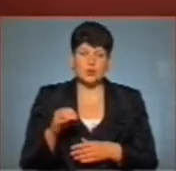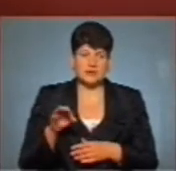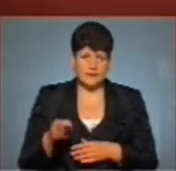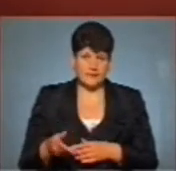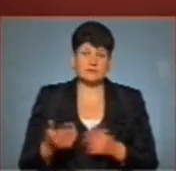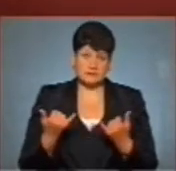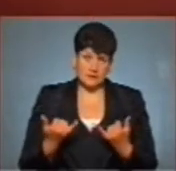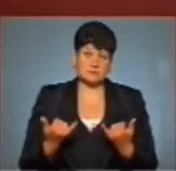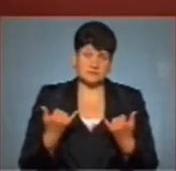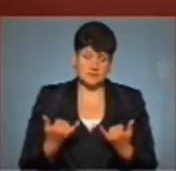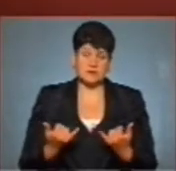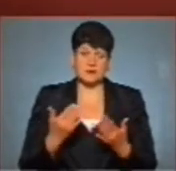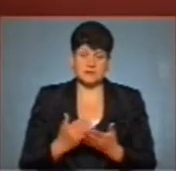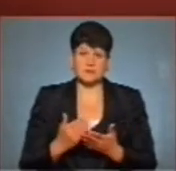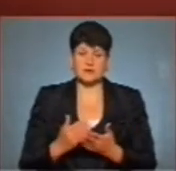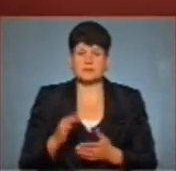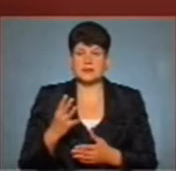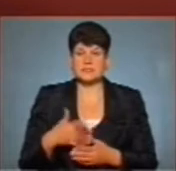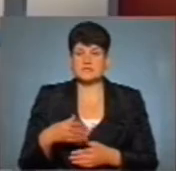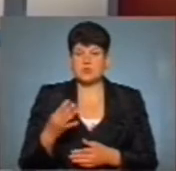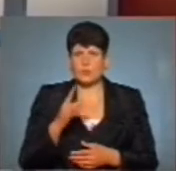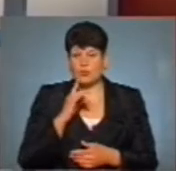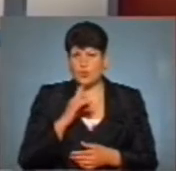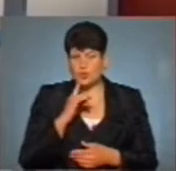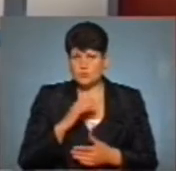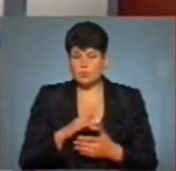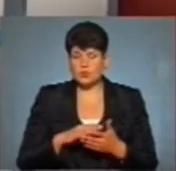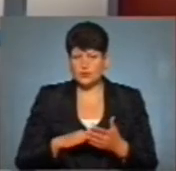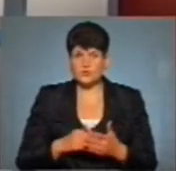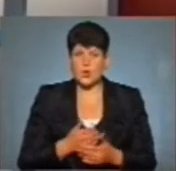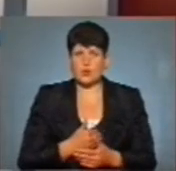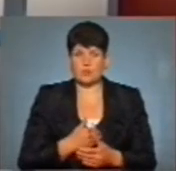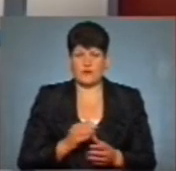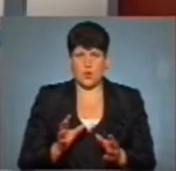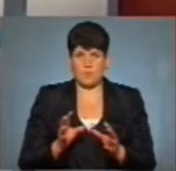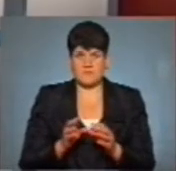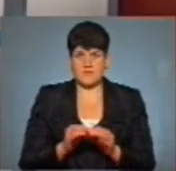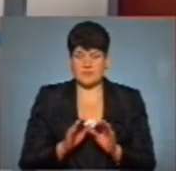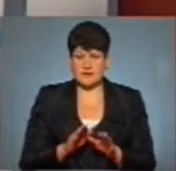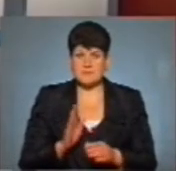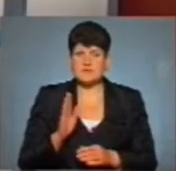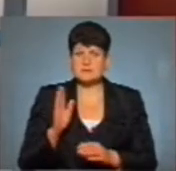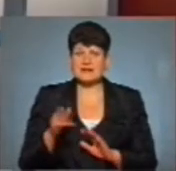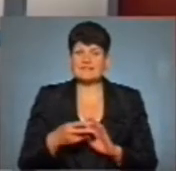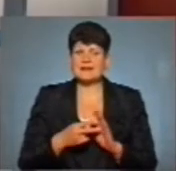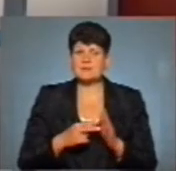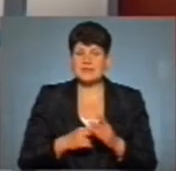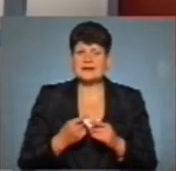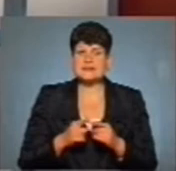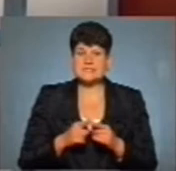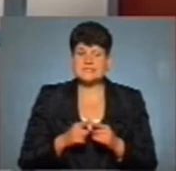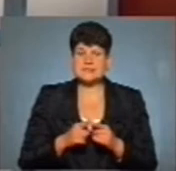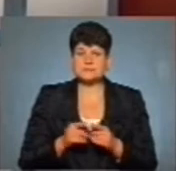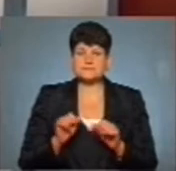54, так. Тобто зараз, на сьогоднішній день, наше поки що триває процес добровільного об'єднання. І перспективний план – це є дорожня